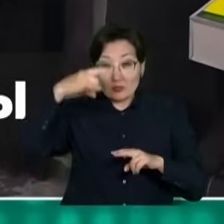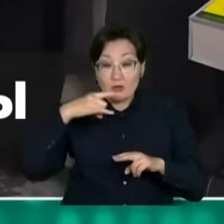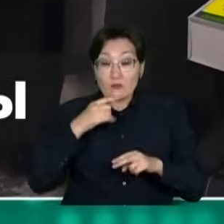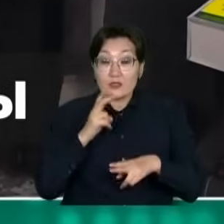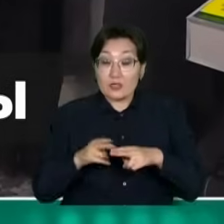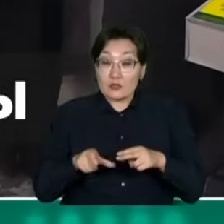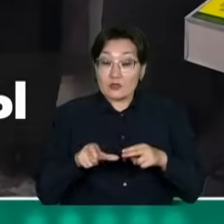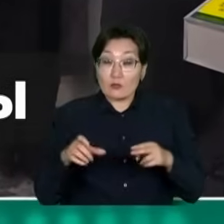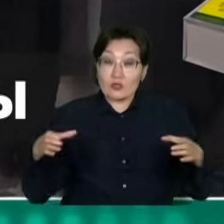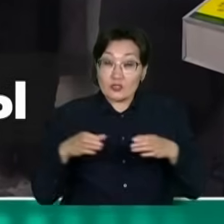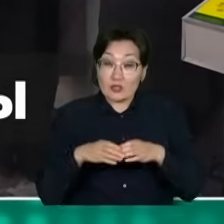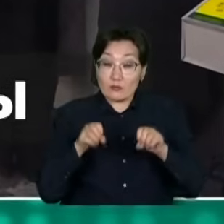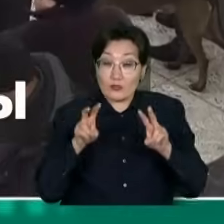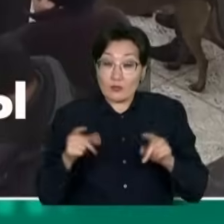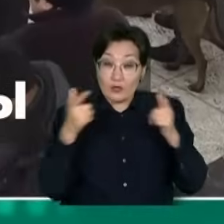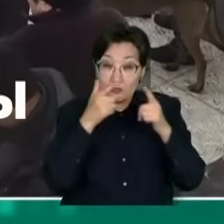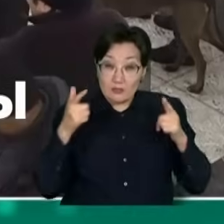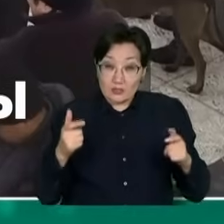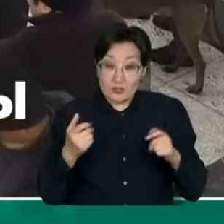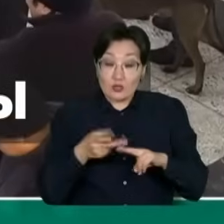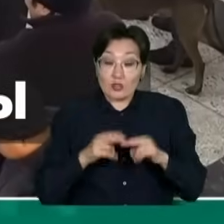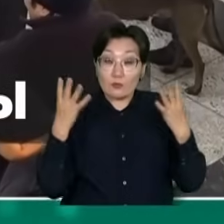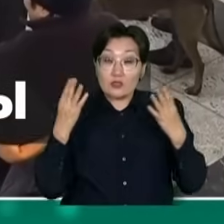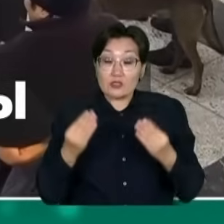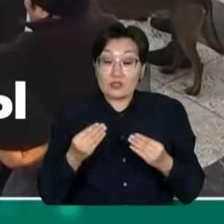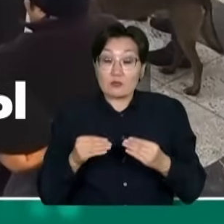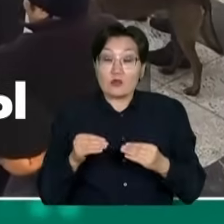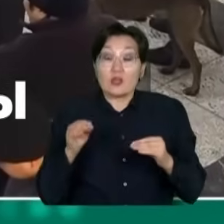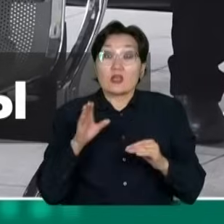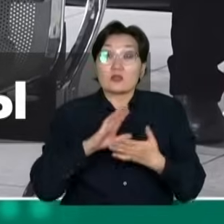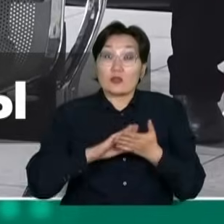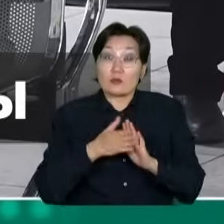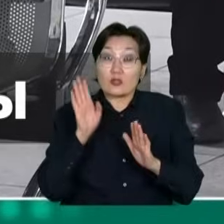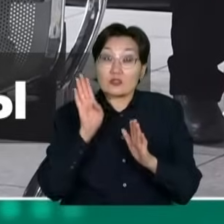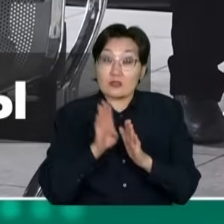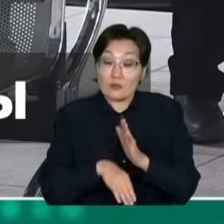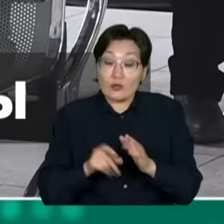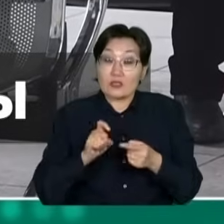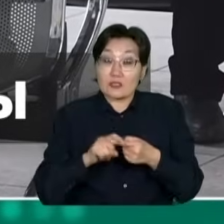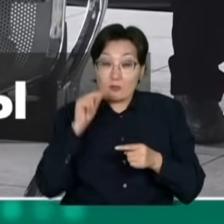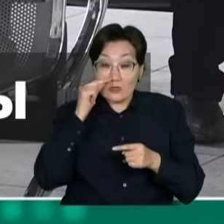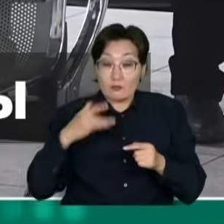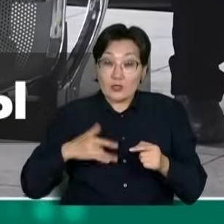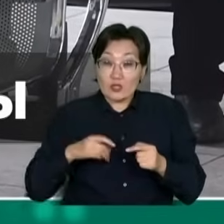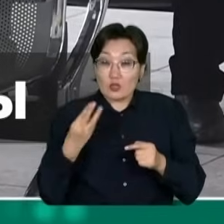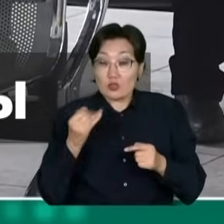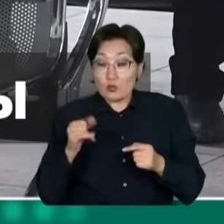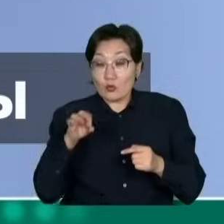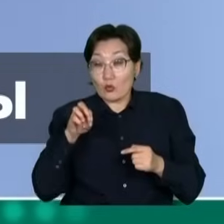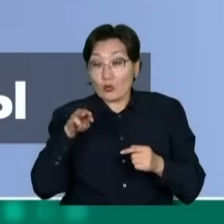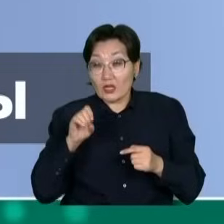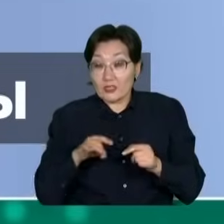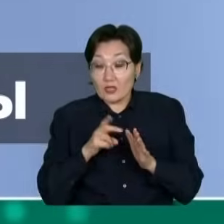жолы ұлттық компаниясының өкілдері мәлімдеді. Осы күндердегі қолайсыз күн райына байланысты Шымкент, Тараз бен Шу, Отар темір